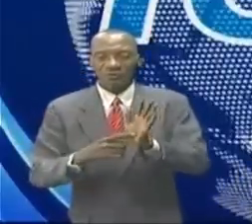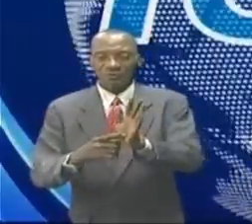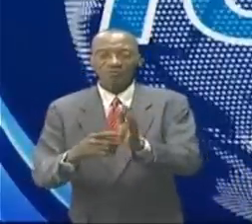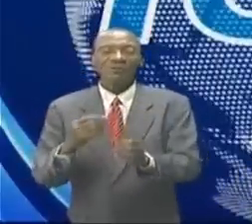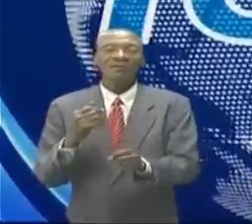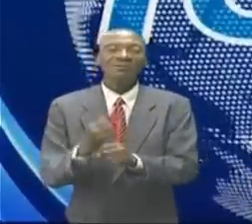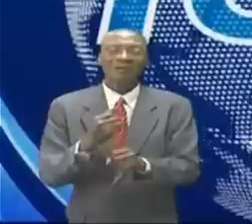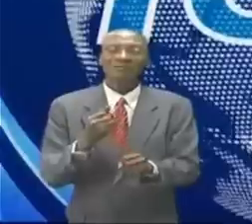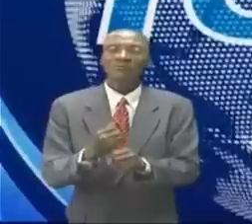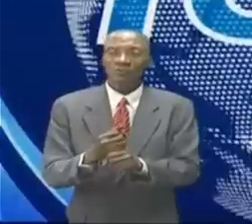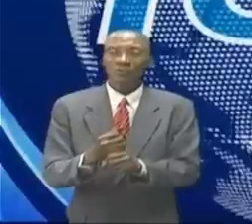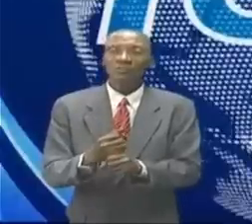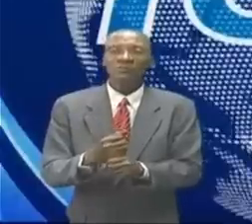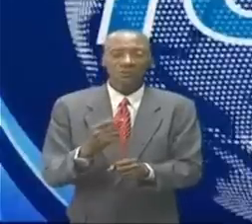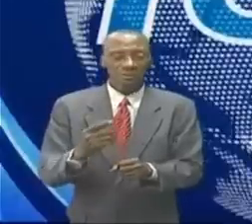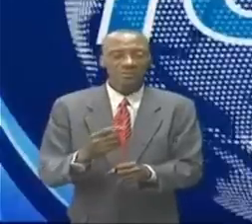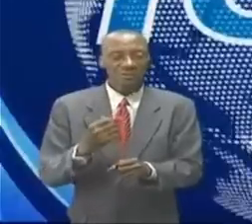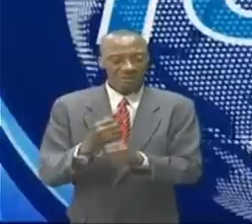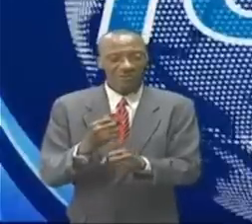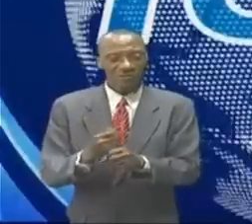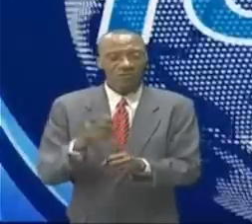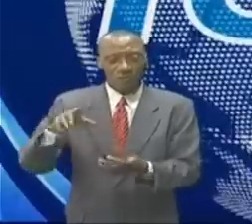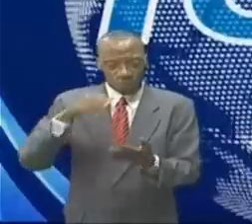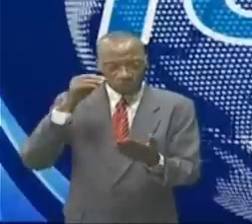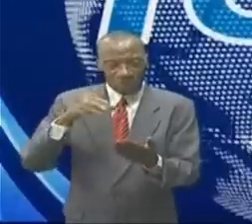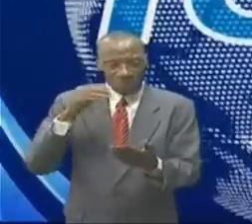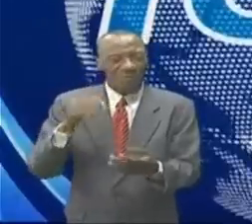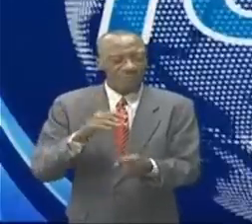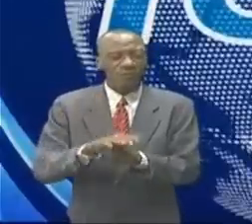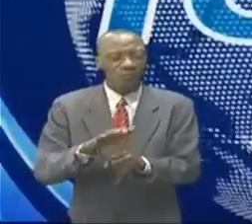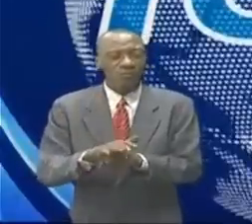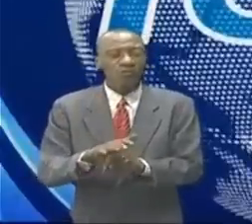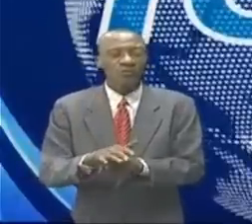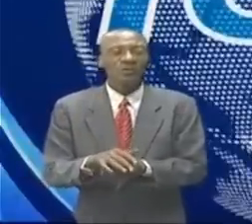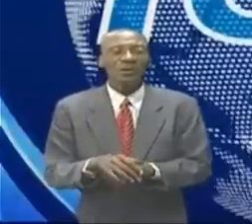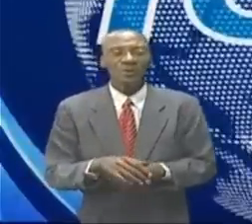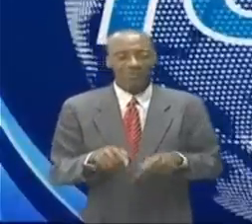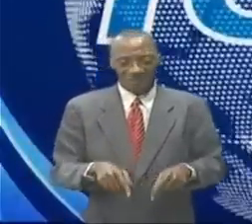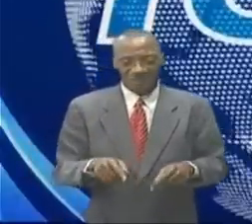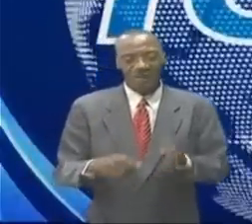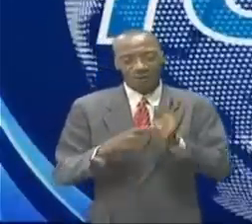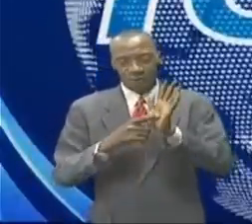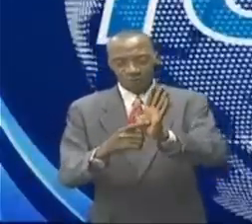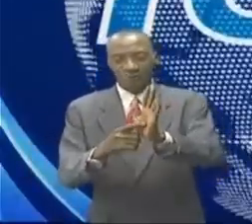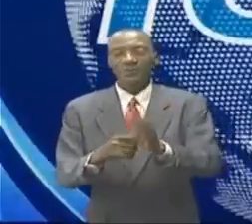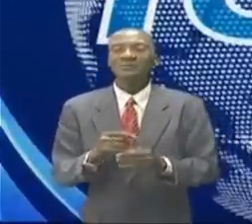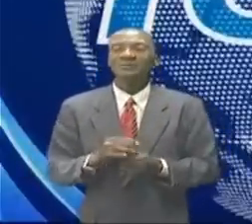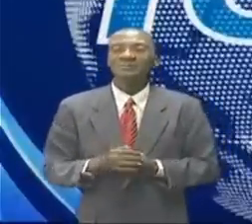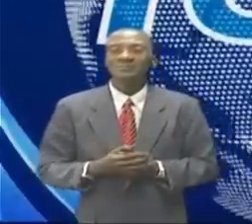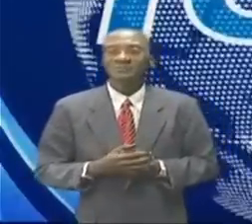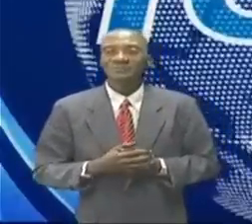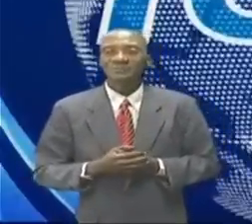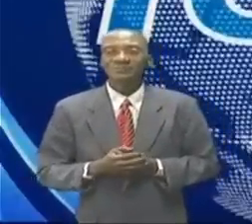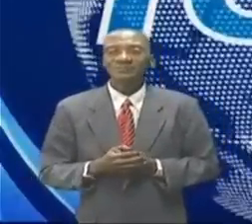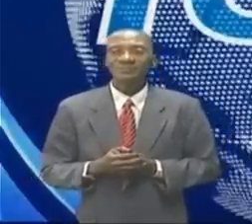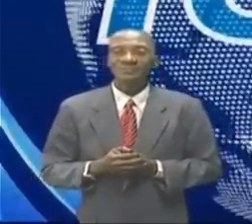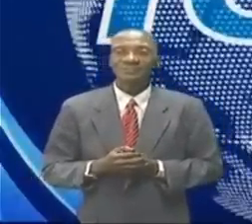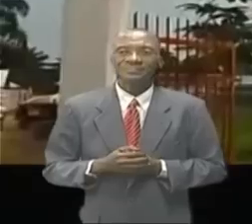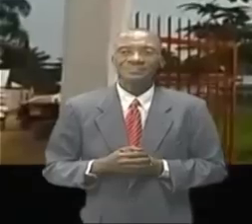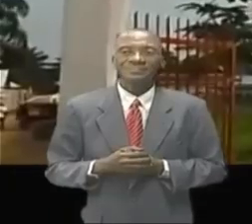cycle, c'était le week-end dernier, devant un jury organisé. Quant à c'est un reportage de nos confrères de la RTNC